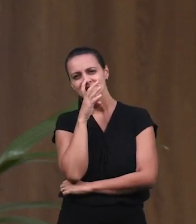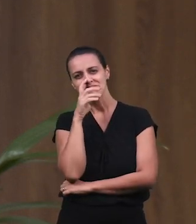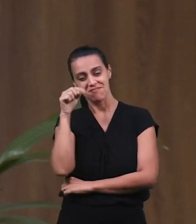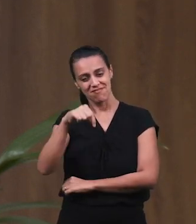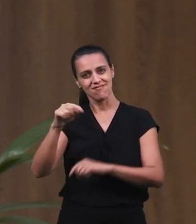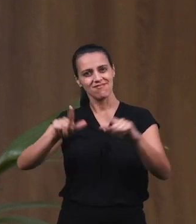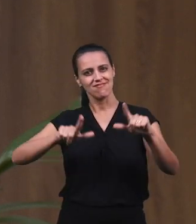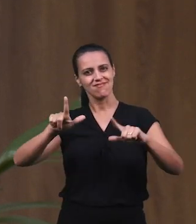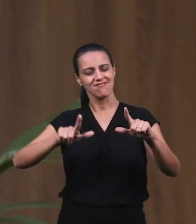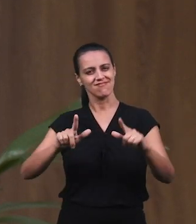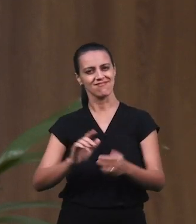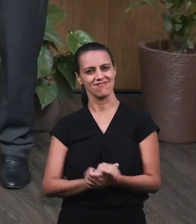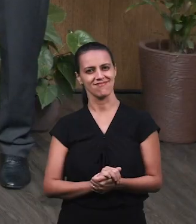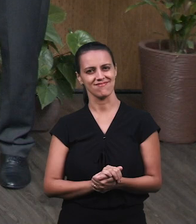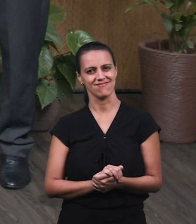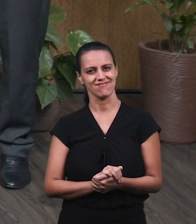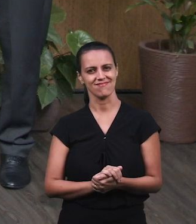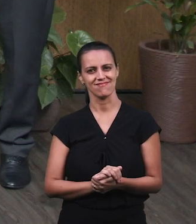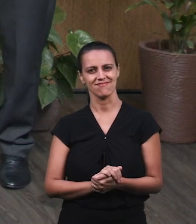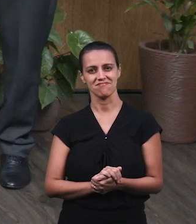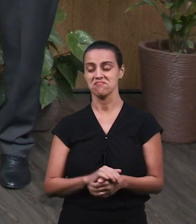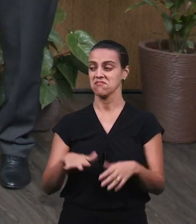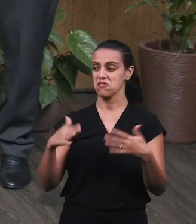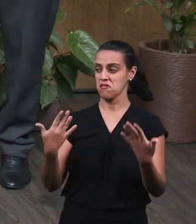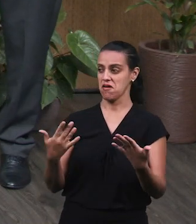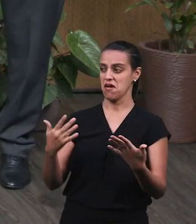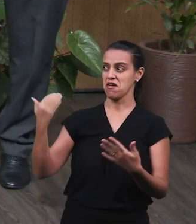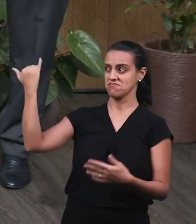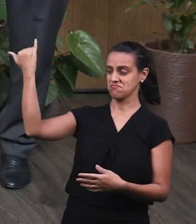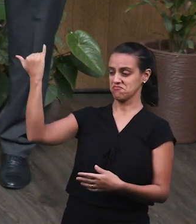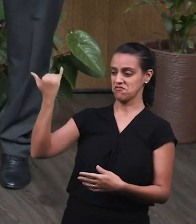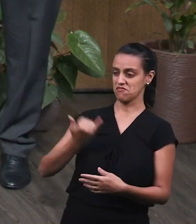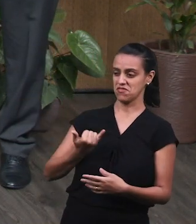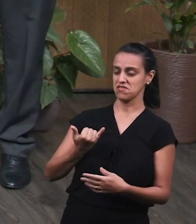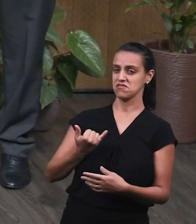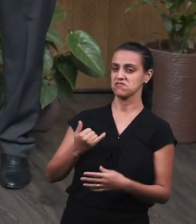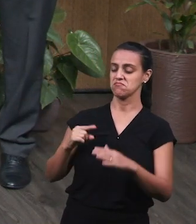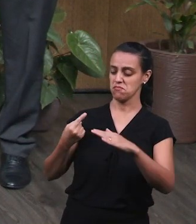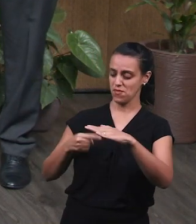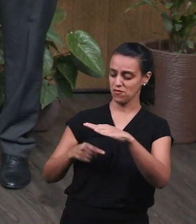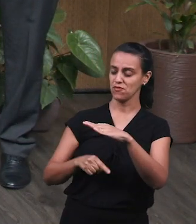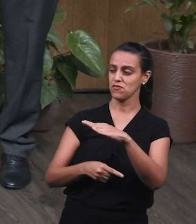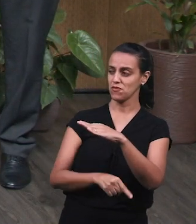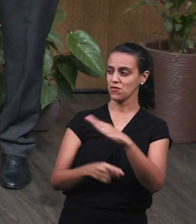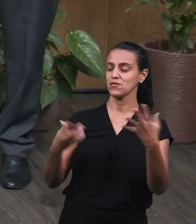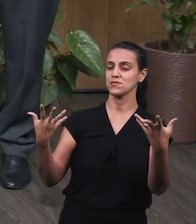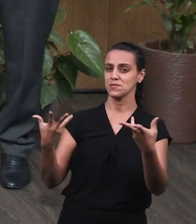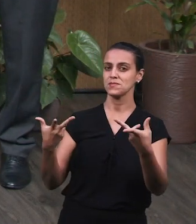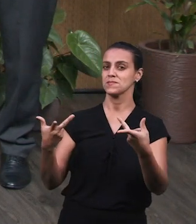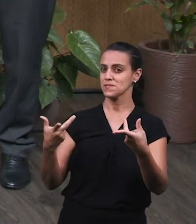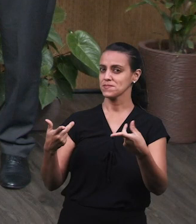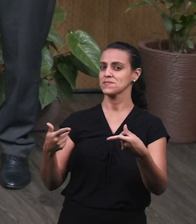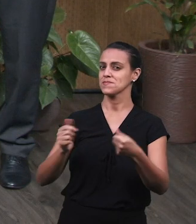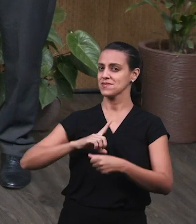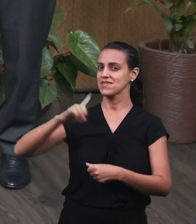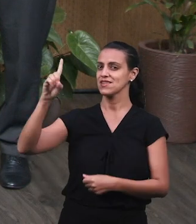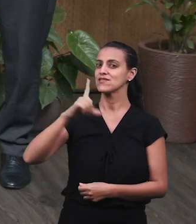message, Sergio, profond et glorieux que Dieu a? Et